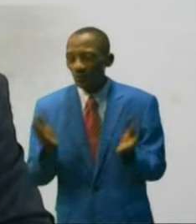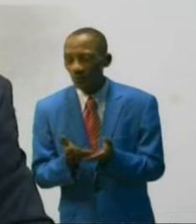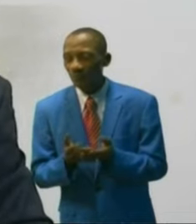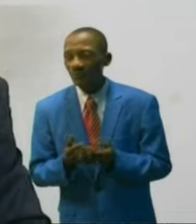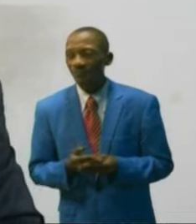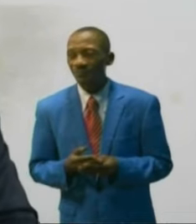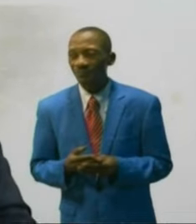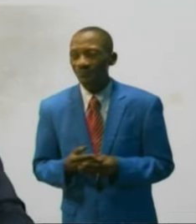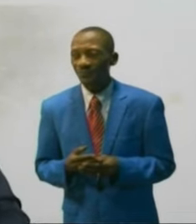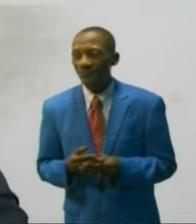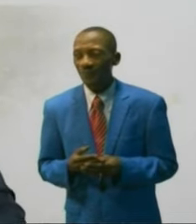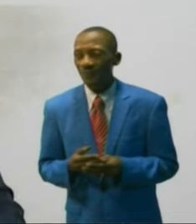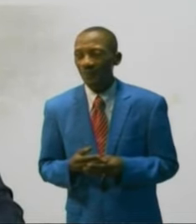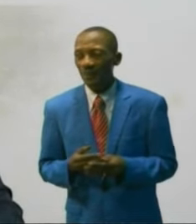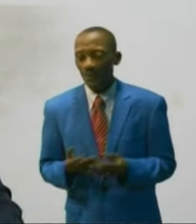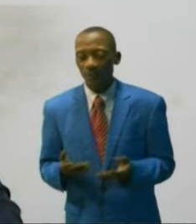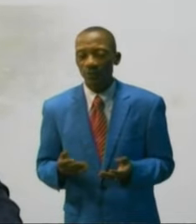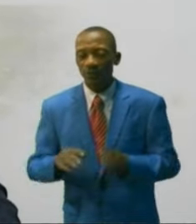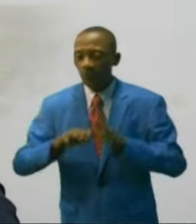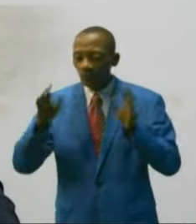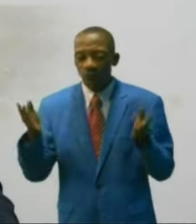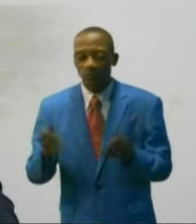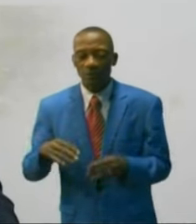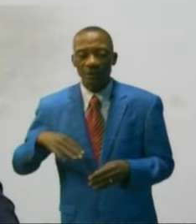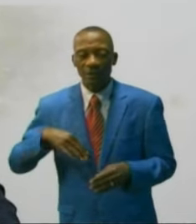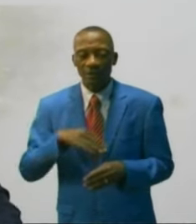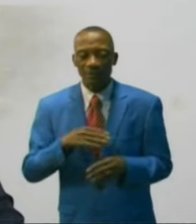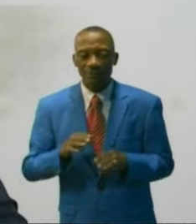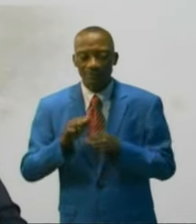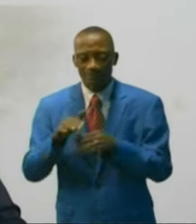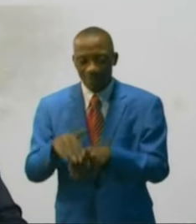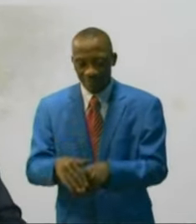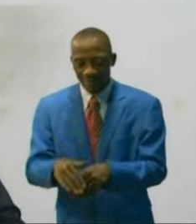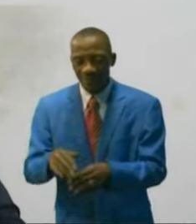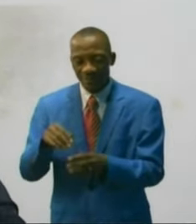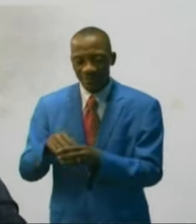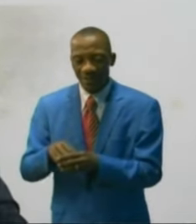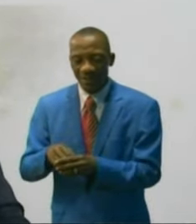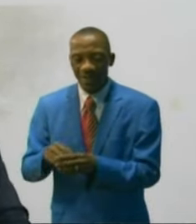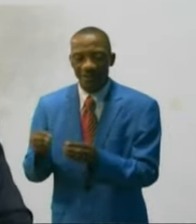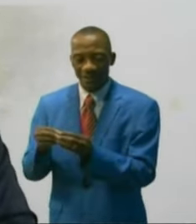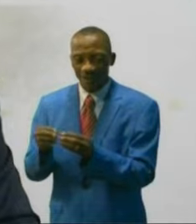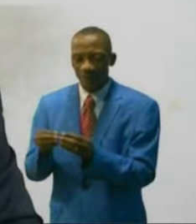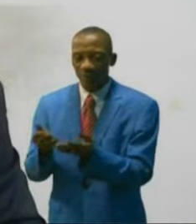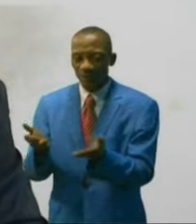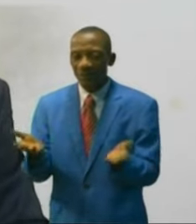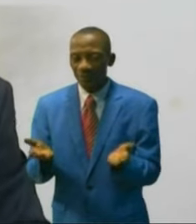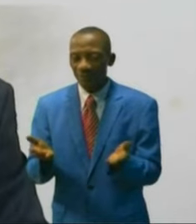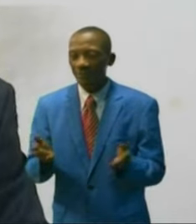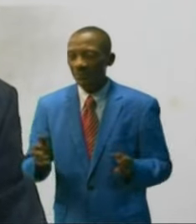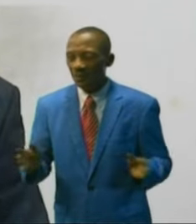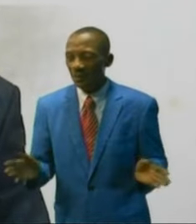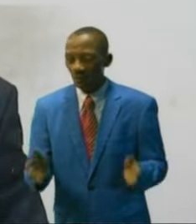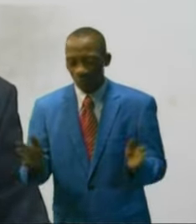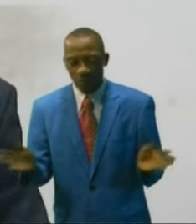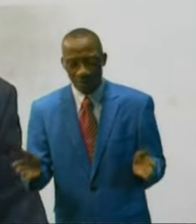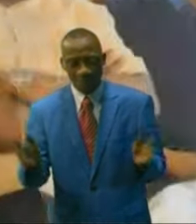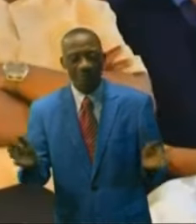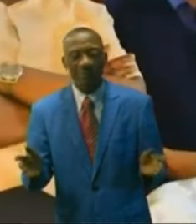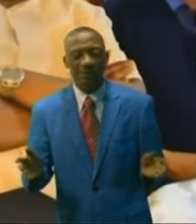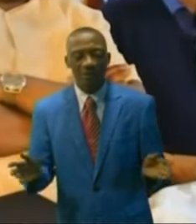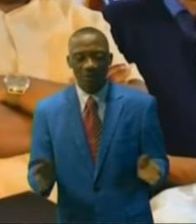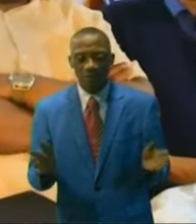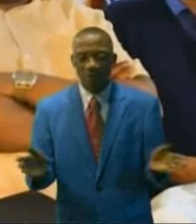de participer activement et avec assiduité à ce séminaire en vue d'améliorer la gouvernance dans notre province.